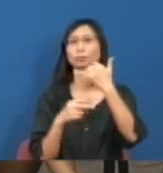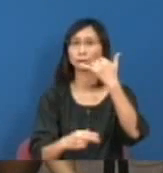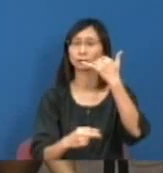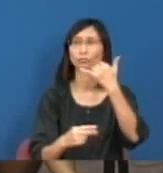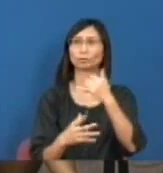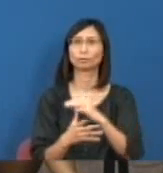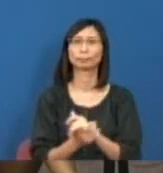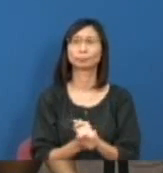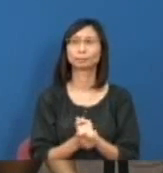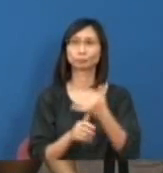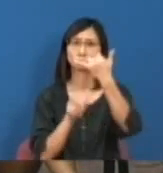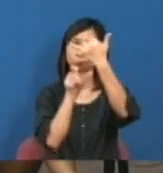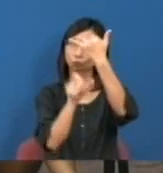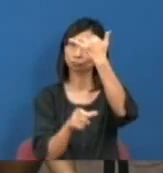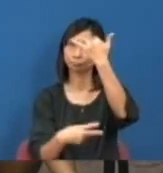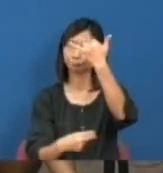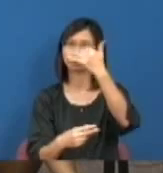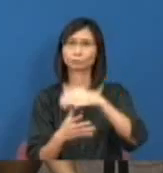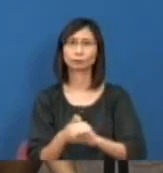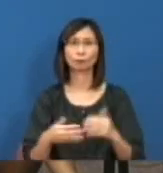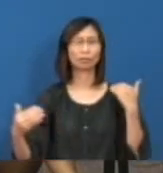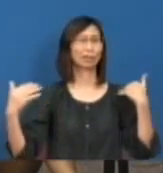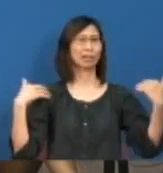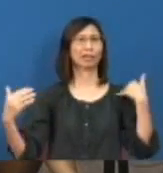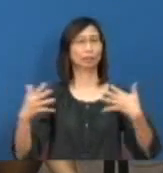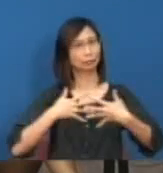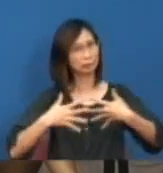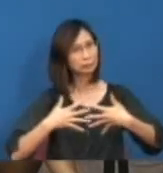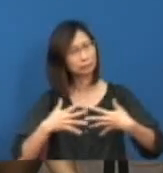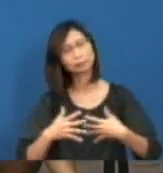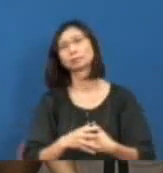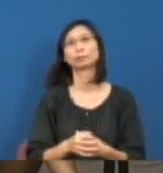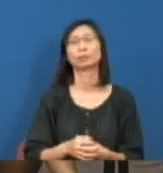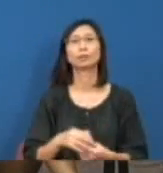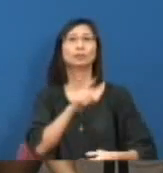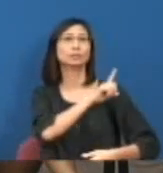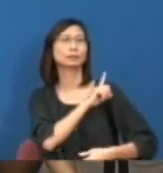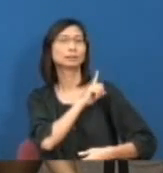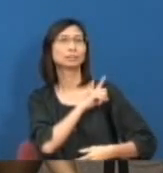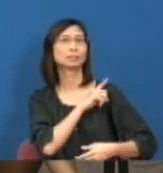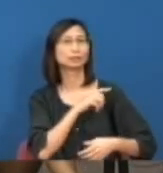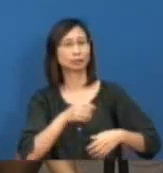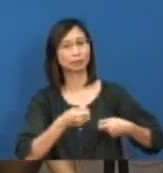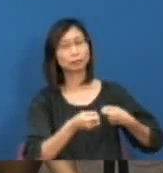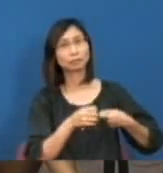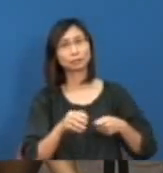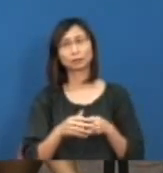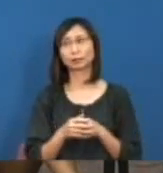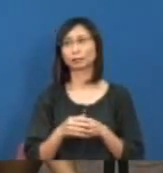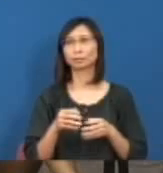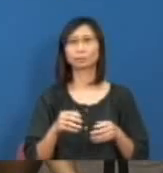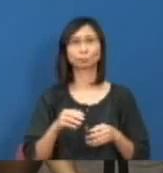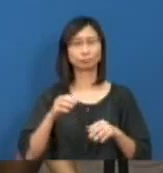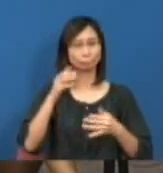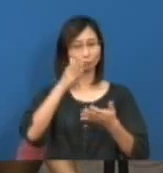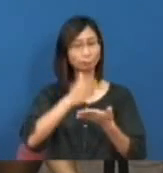啫，六月七號嚟嘅啫，邊度得閒啊？共產黨自己都未清理到門户，都未開嗰、那個，鄧小平都未